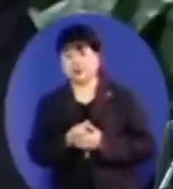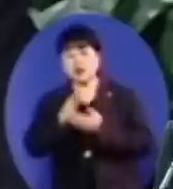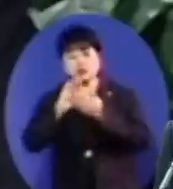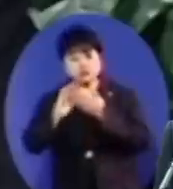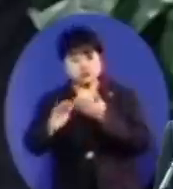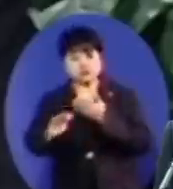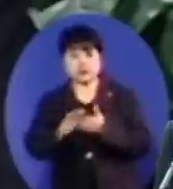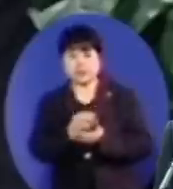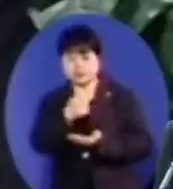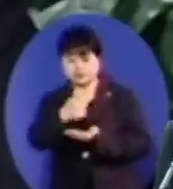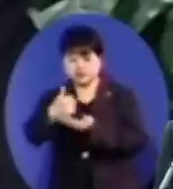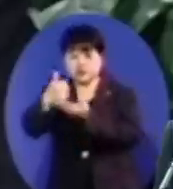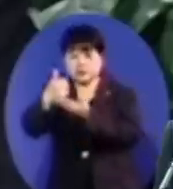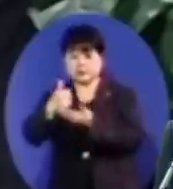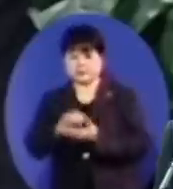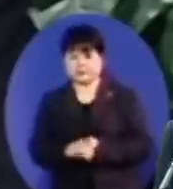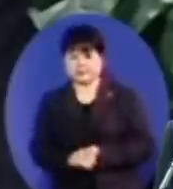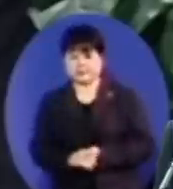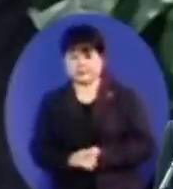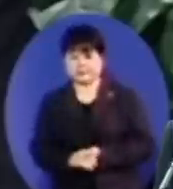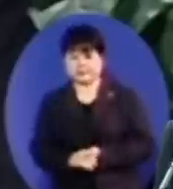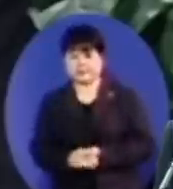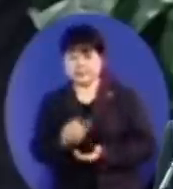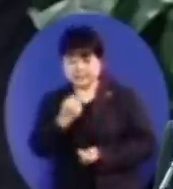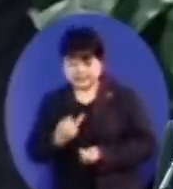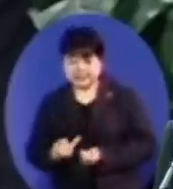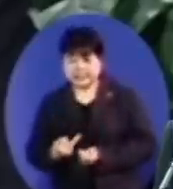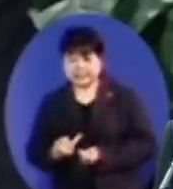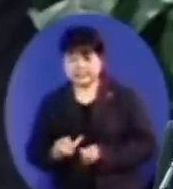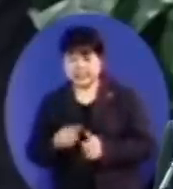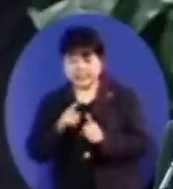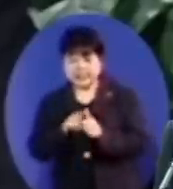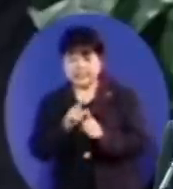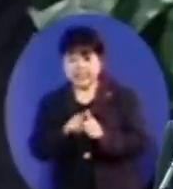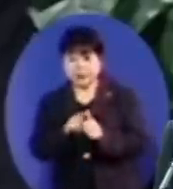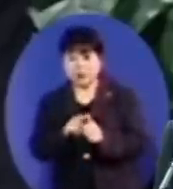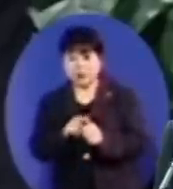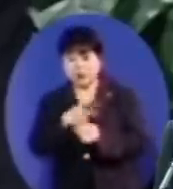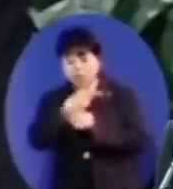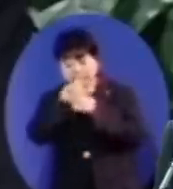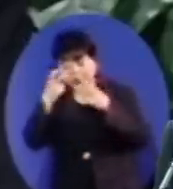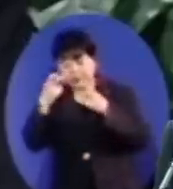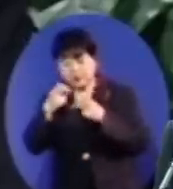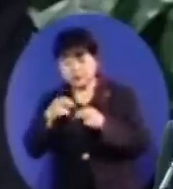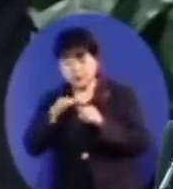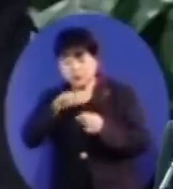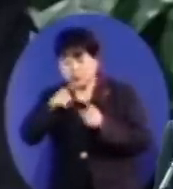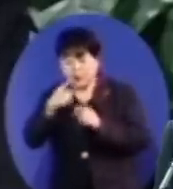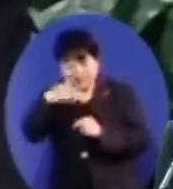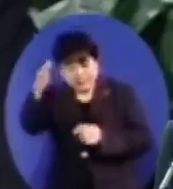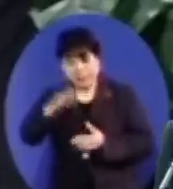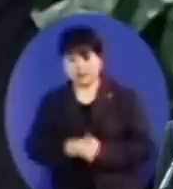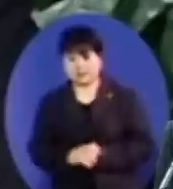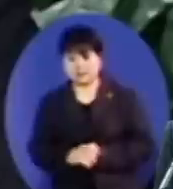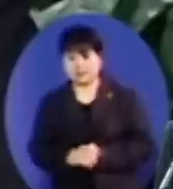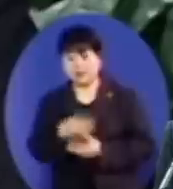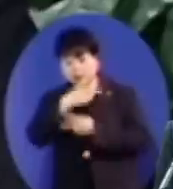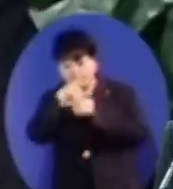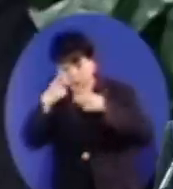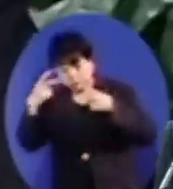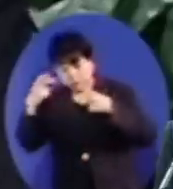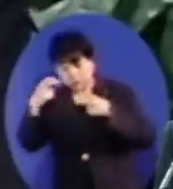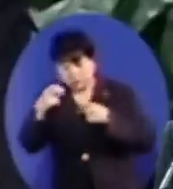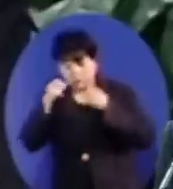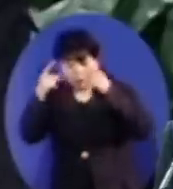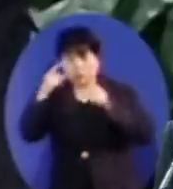다음에 주님께서 그 다음 말씀하기를 제 아들에게 나사로가 잠들었으니 깨우러 가자. 잠들었으면 찾다가